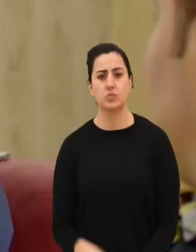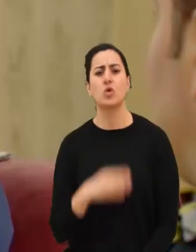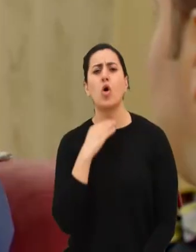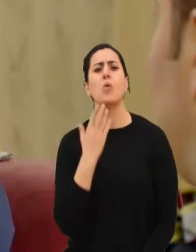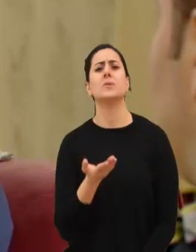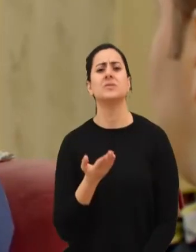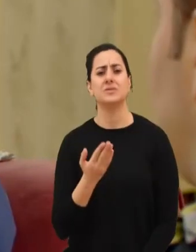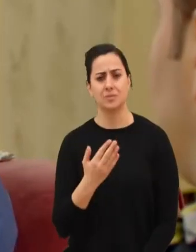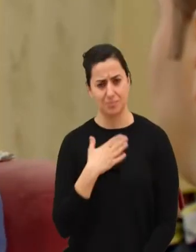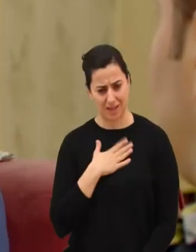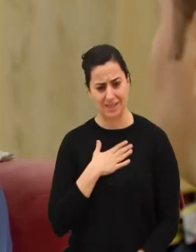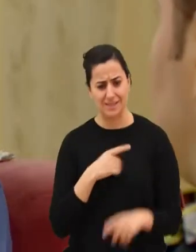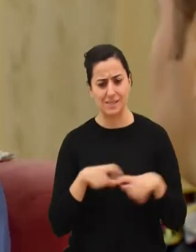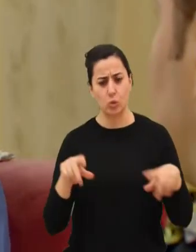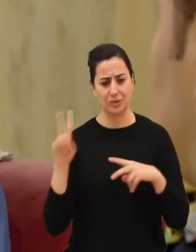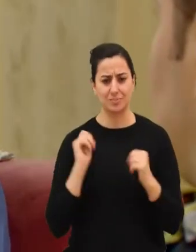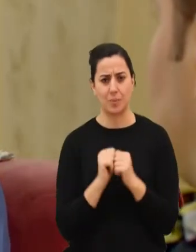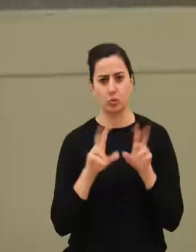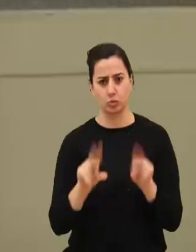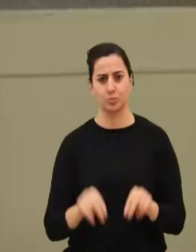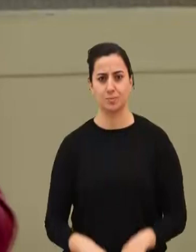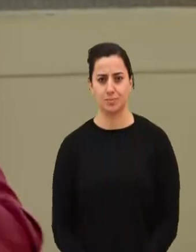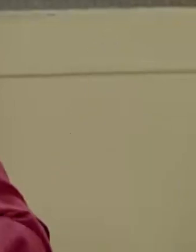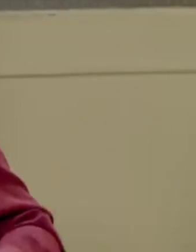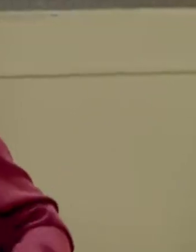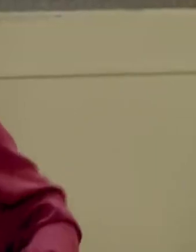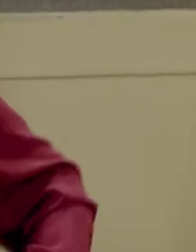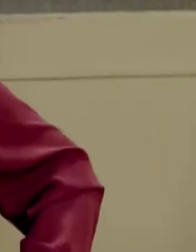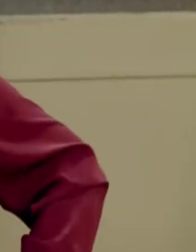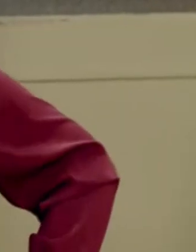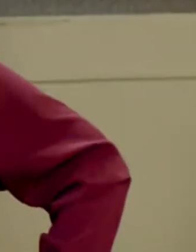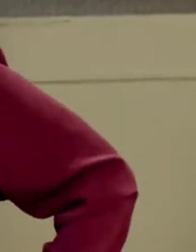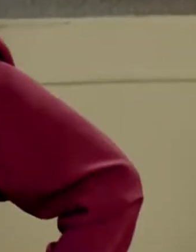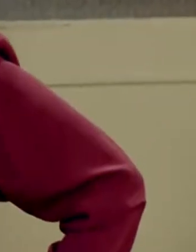Yok, ben de salonda uyuyayım çocuk. Necla irkilip